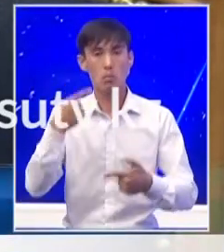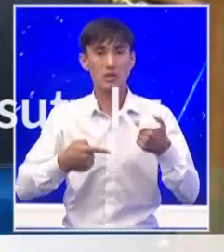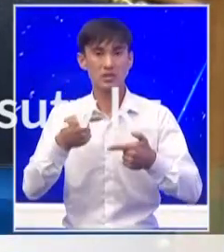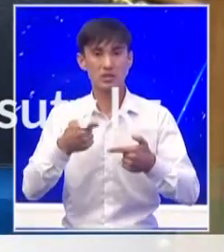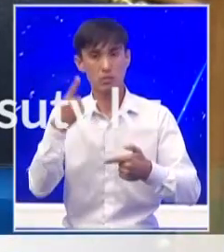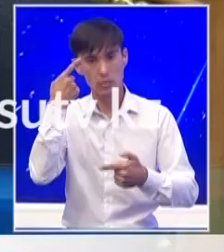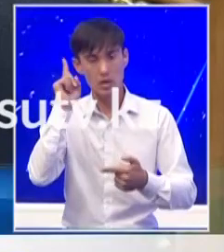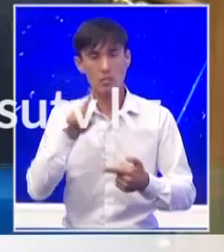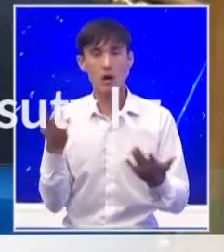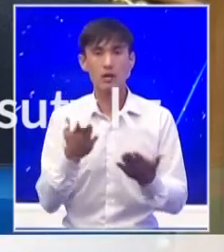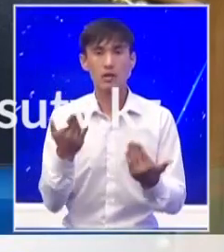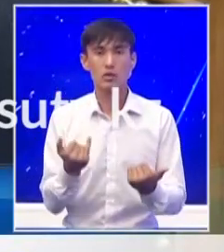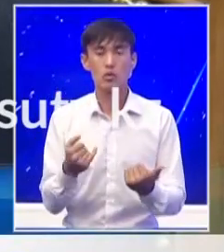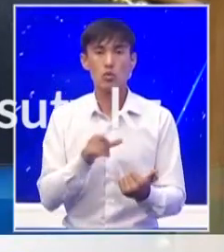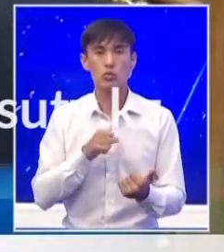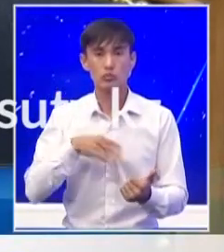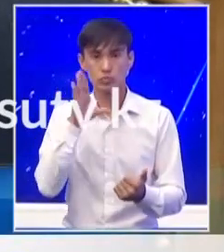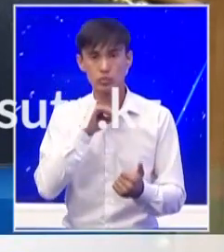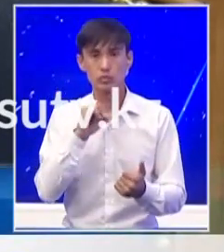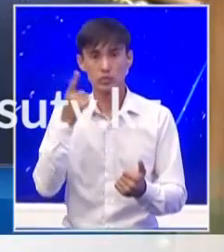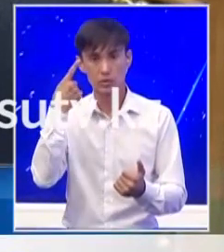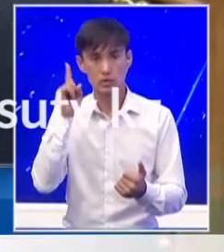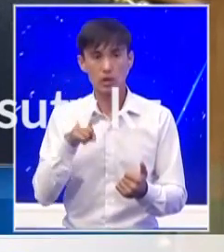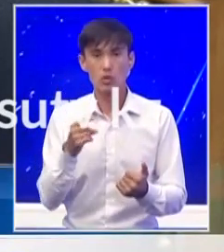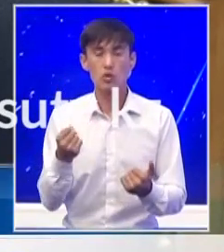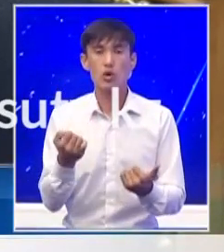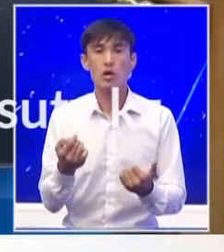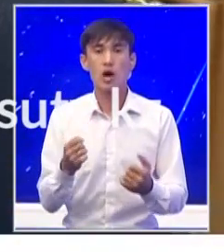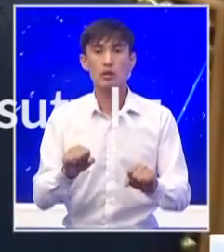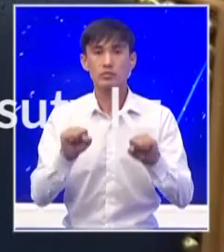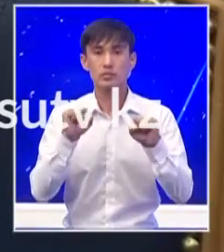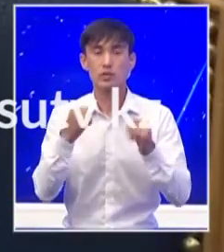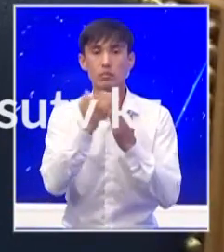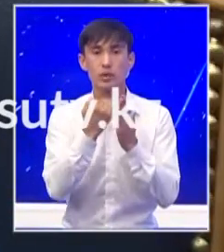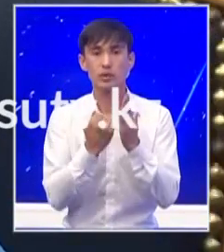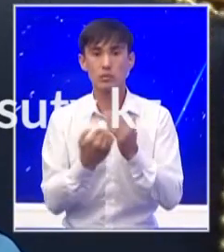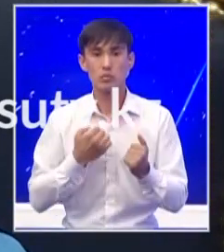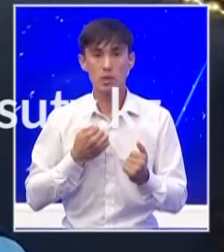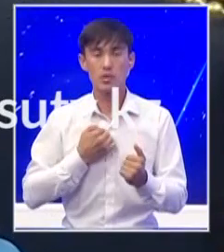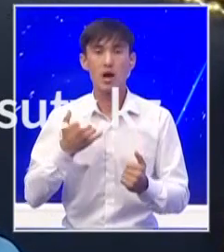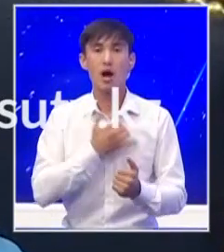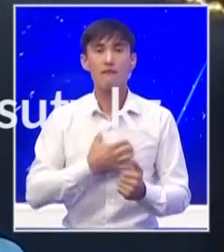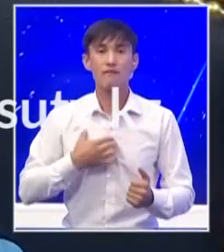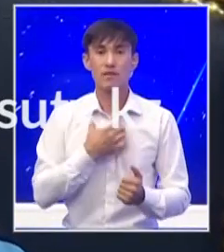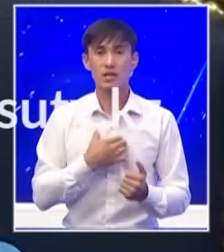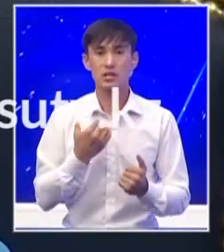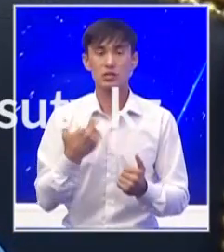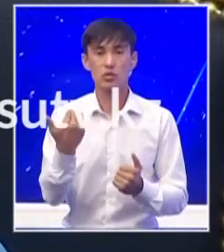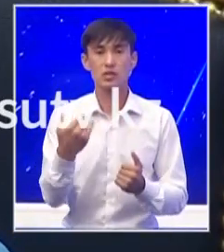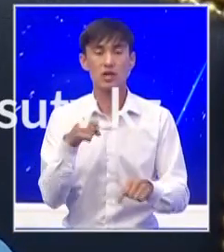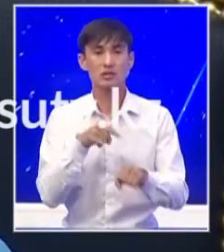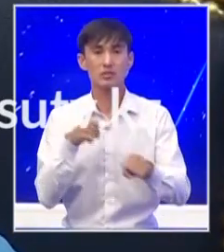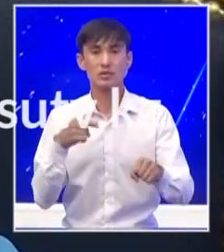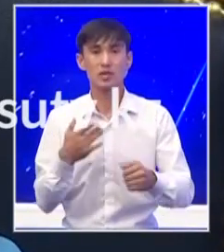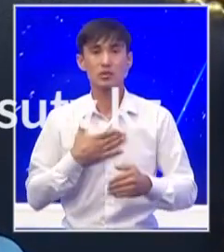қарсыластарының шамасын білем. Өз мүмкіндігімді мүлт жібермедім. Әсіресе серпе көтер бағдарламасы мен үшін аса маңызды болды. Сол кездегі алған әсерімді